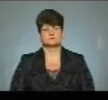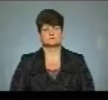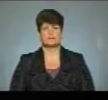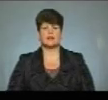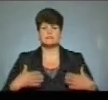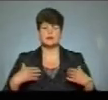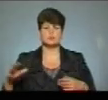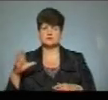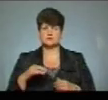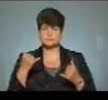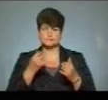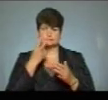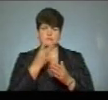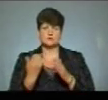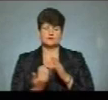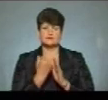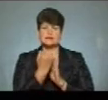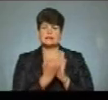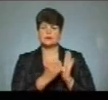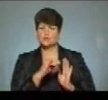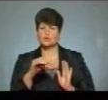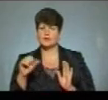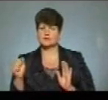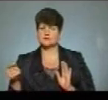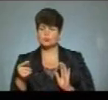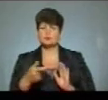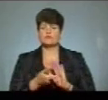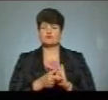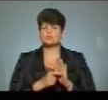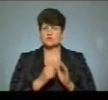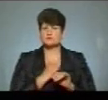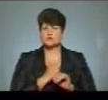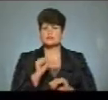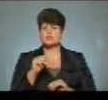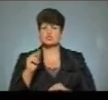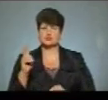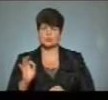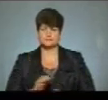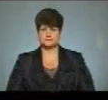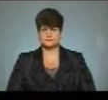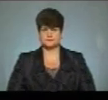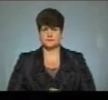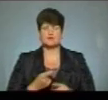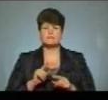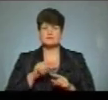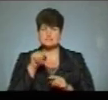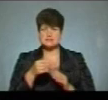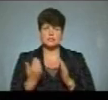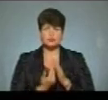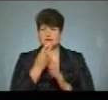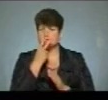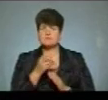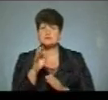Вітаю всіх, хто зараз з нами. Новини в ефірі телеканалу ЮА Тернопіль. У студії для вас працює Анастасія Чечко. І у цьому випуску дивіться про